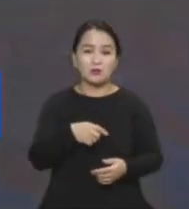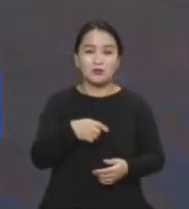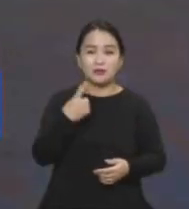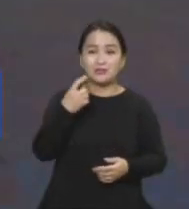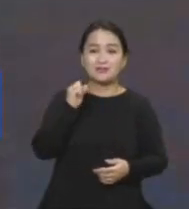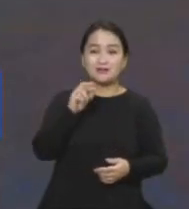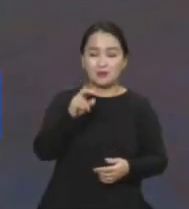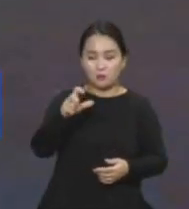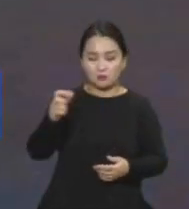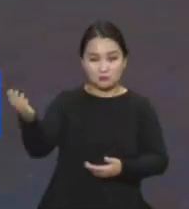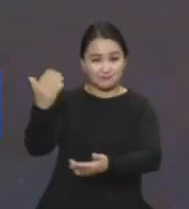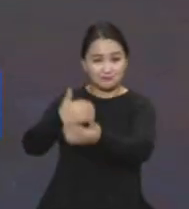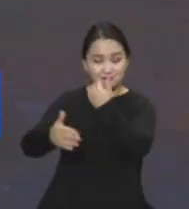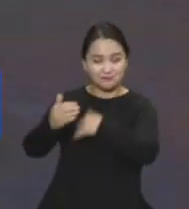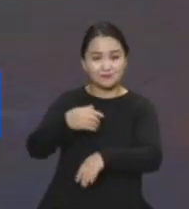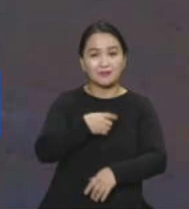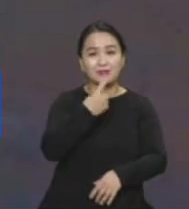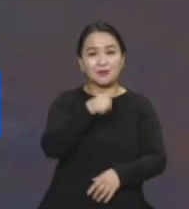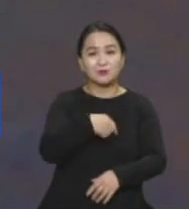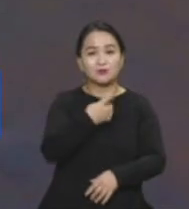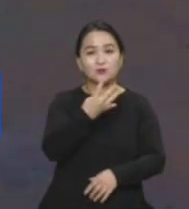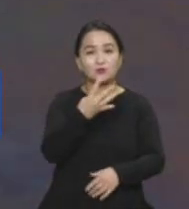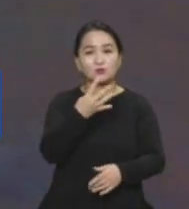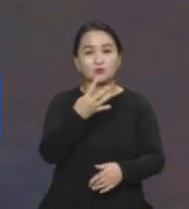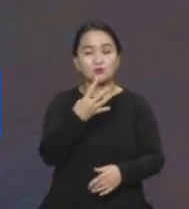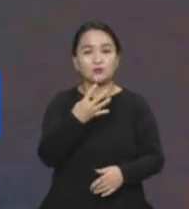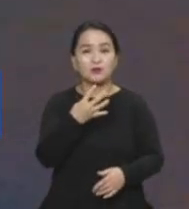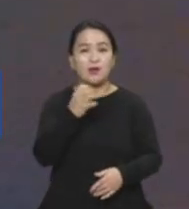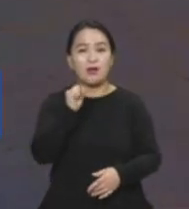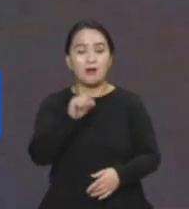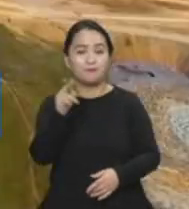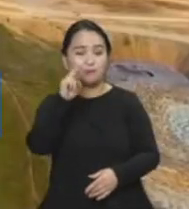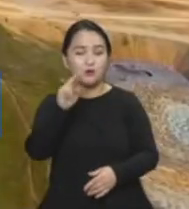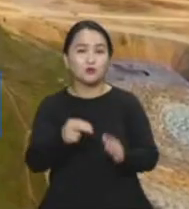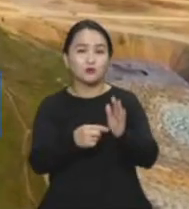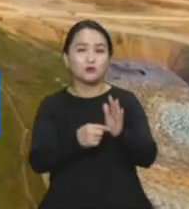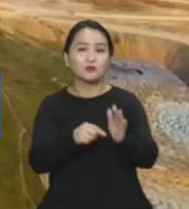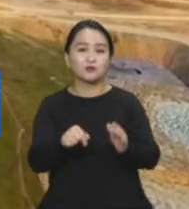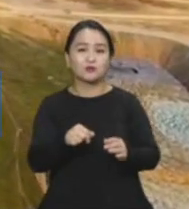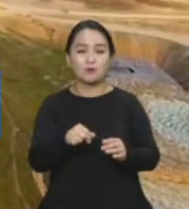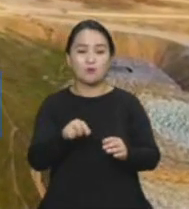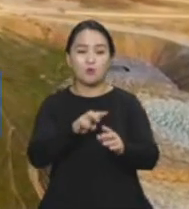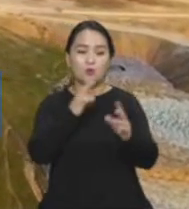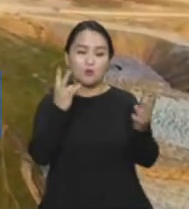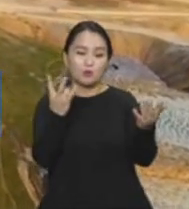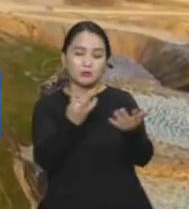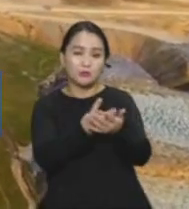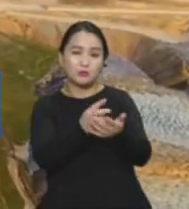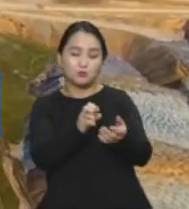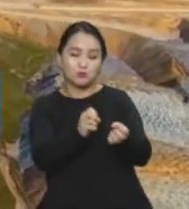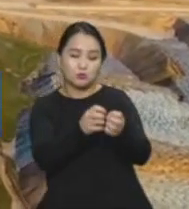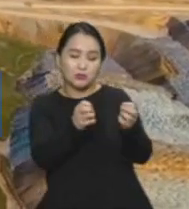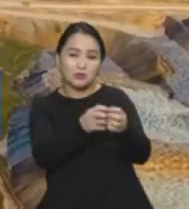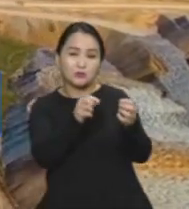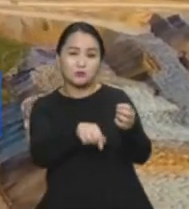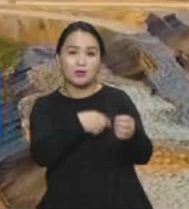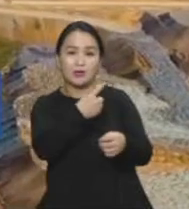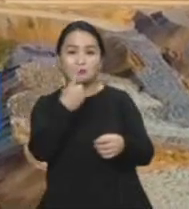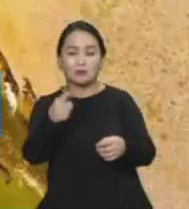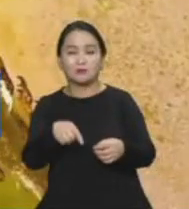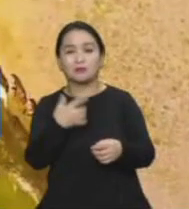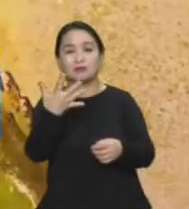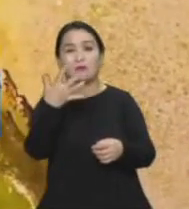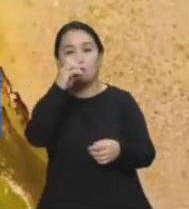1.2 тэрбум ам.доллар буюу 4.28 төгрөг түргэн дотоодын нийт бүтээгдэхүүний 11.5%, 2024